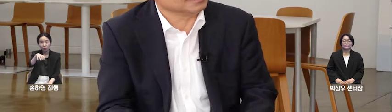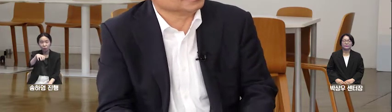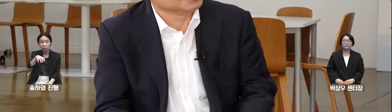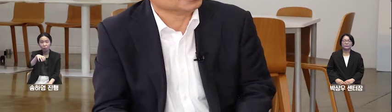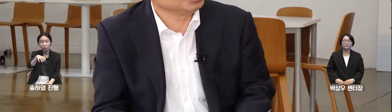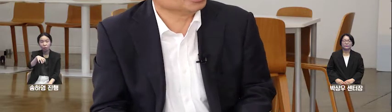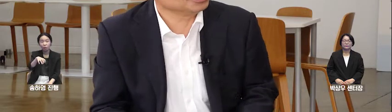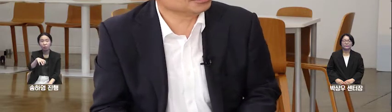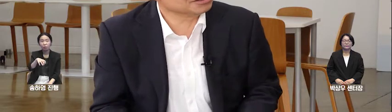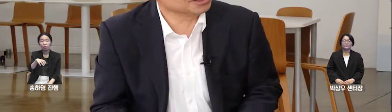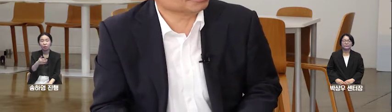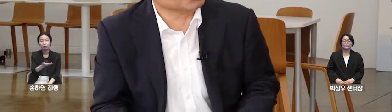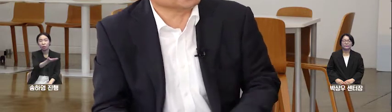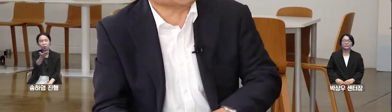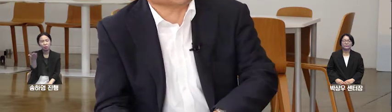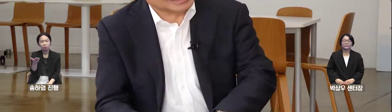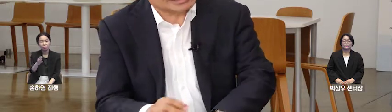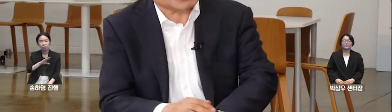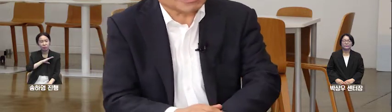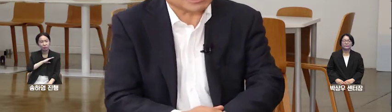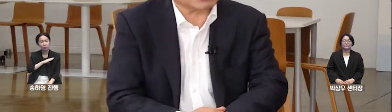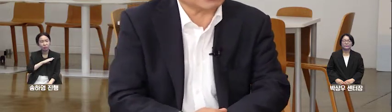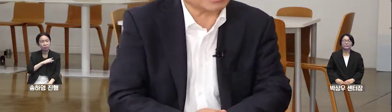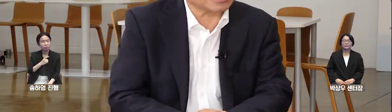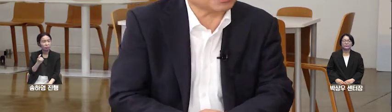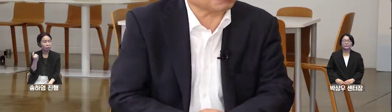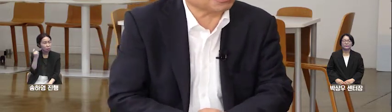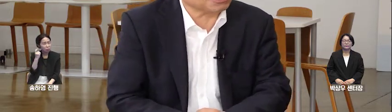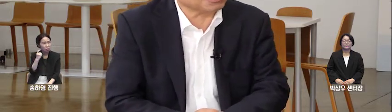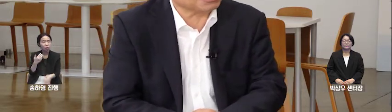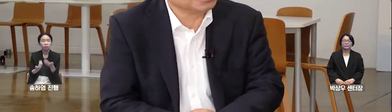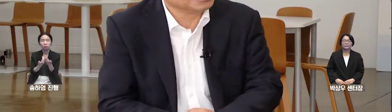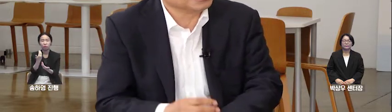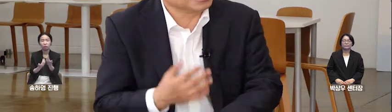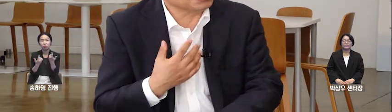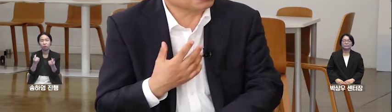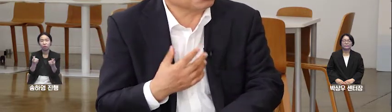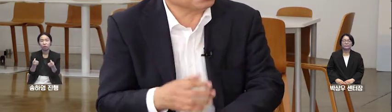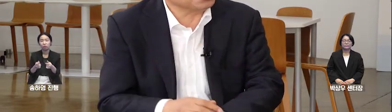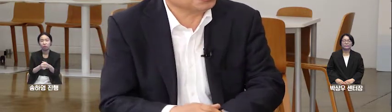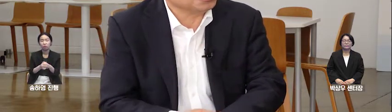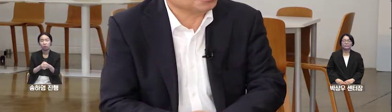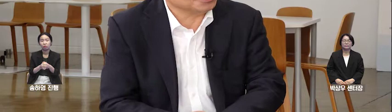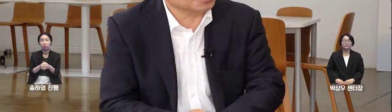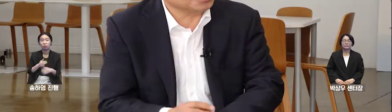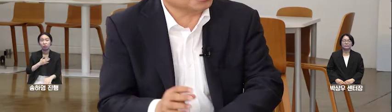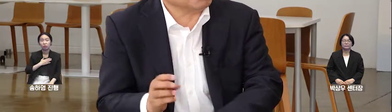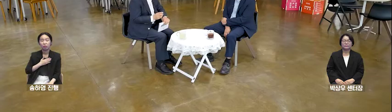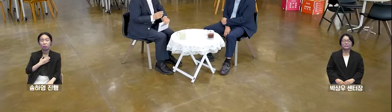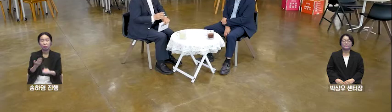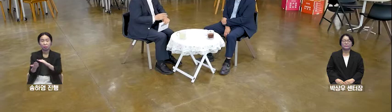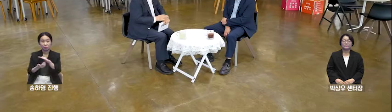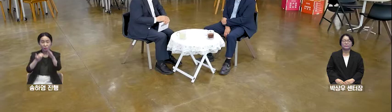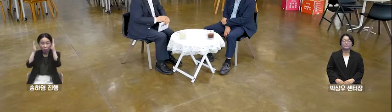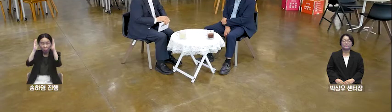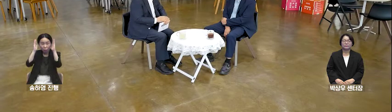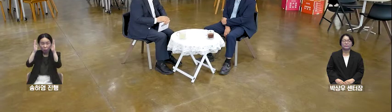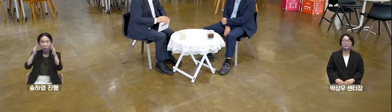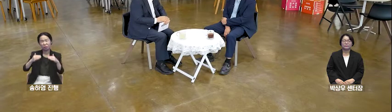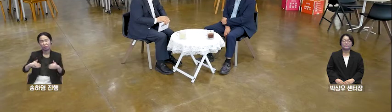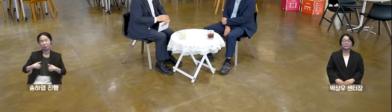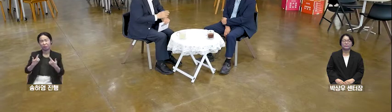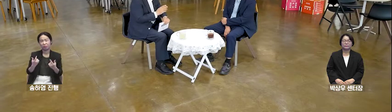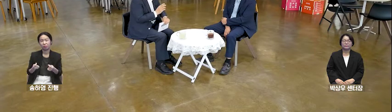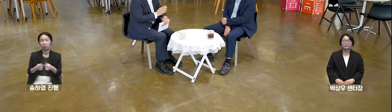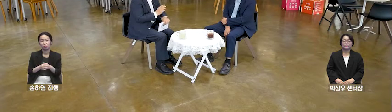자본지원센터. 근데 시청자 여러분들 좀 낯설 것 같은 생각이 좀 들어요. 저도 오늘 미리 공부 좀 하나 해야